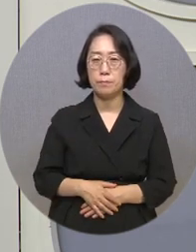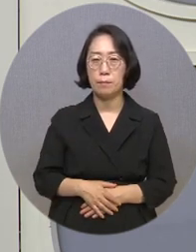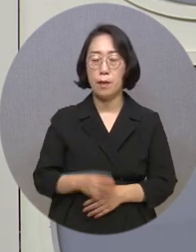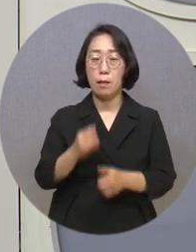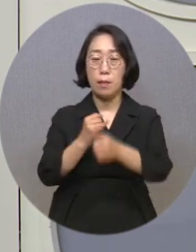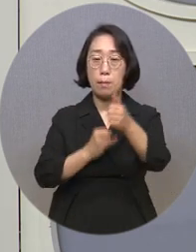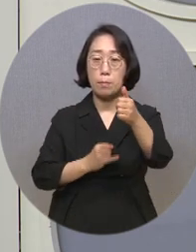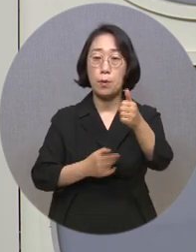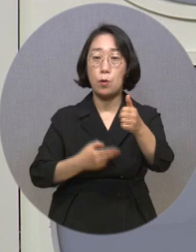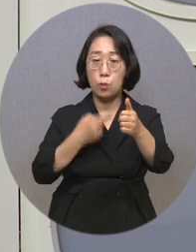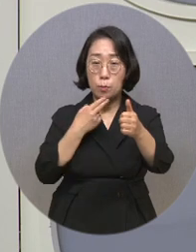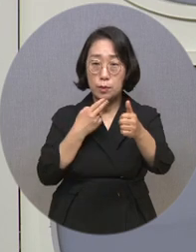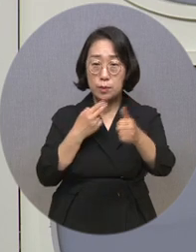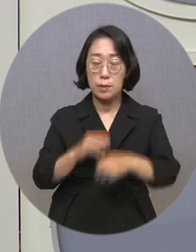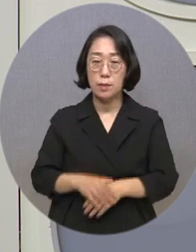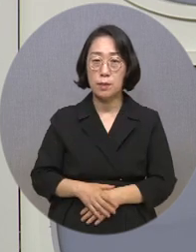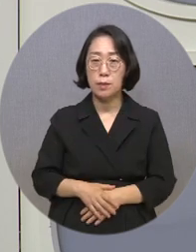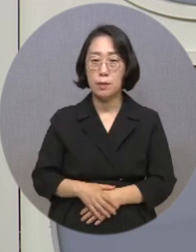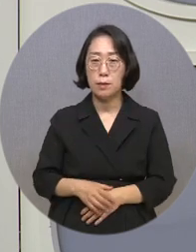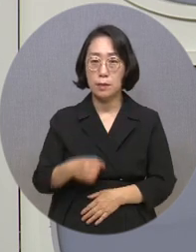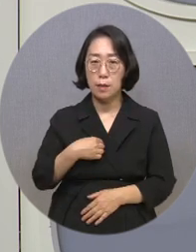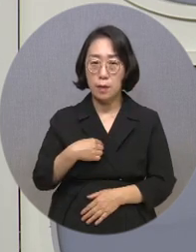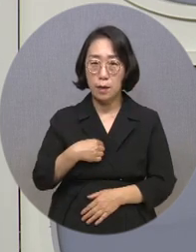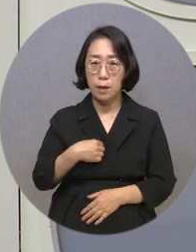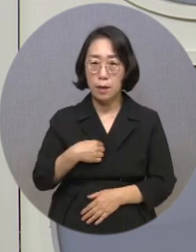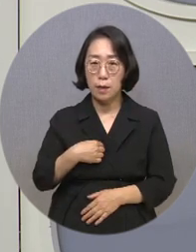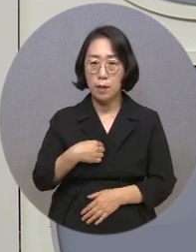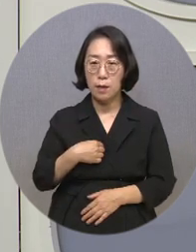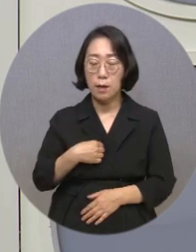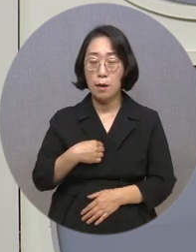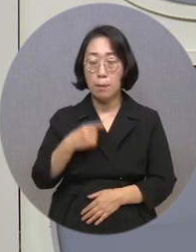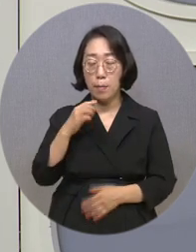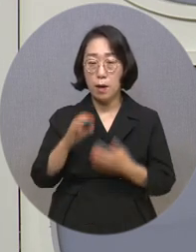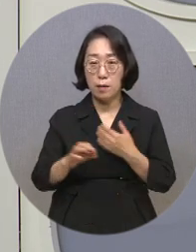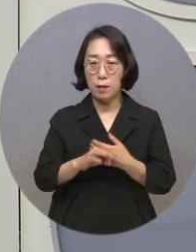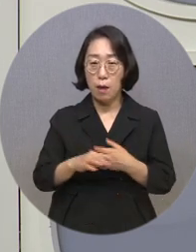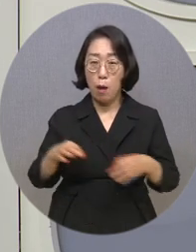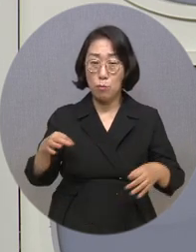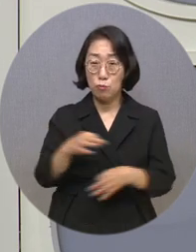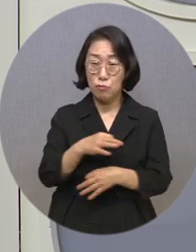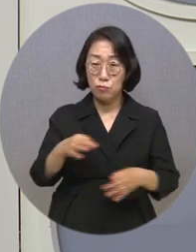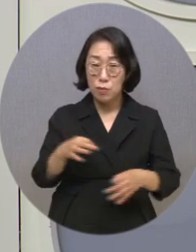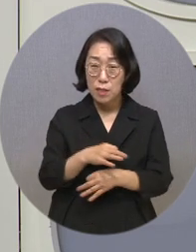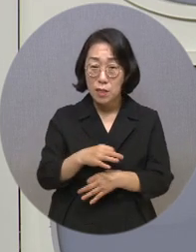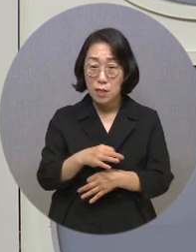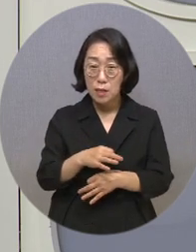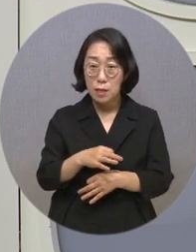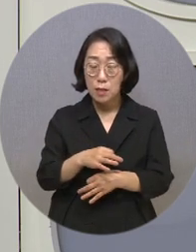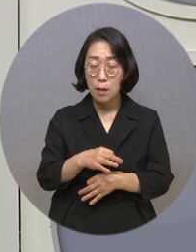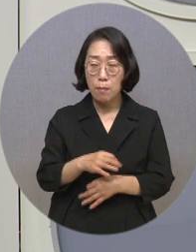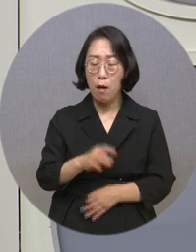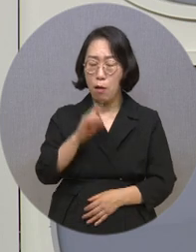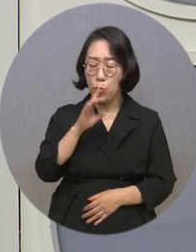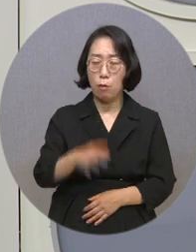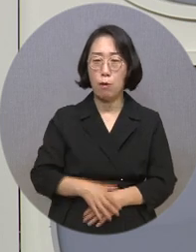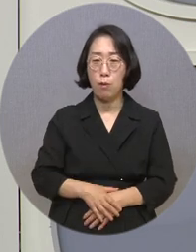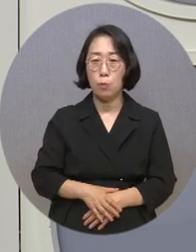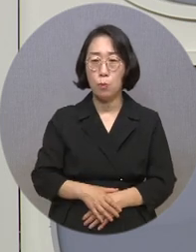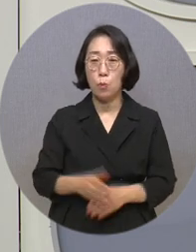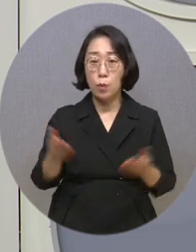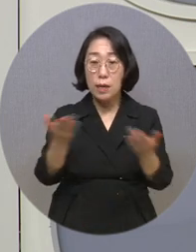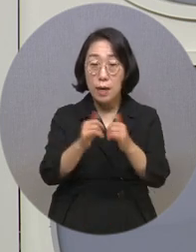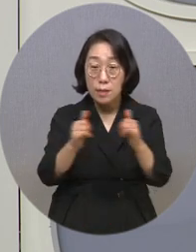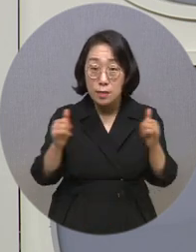남편도 없으면서 이걸 운영하다 보니까 투명하지 않으면 지금은 안 되거든요. 그렇죠. 그리고 직원들이 50명이 넘으면요